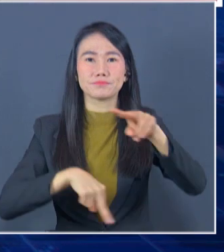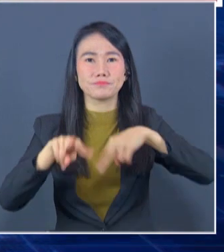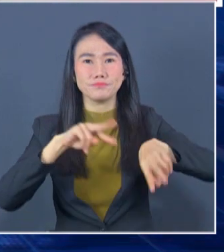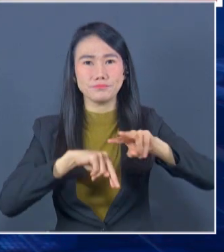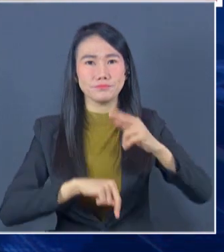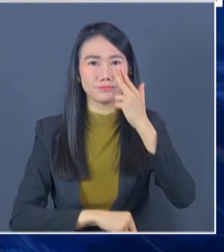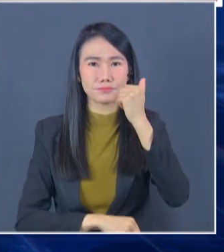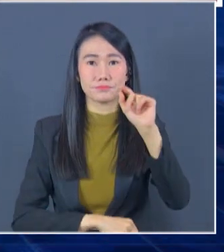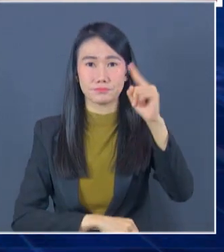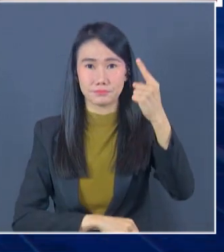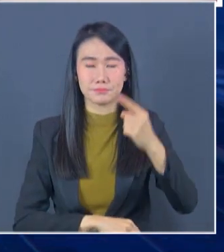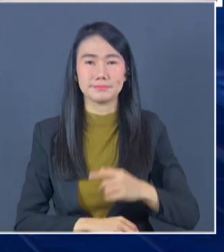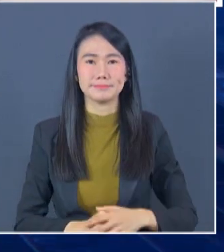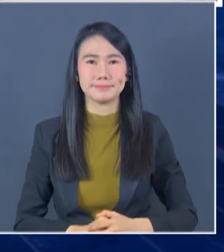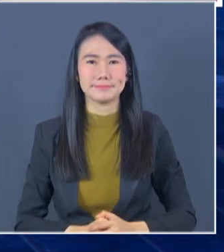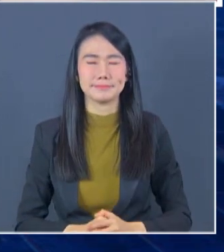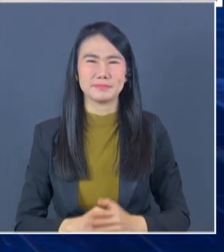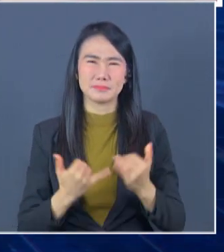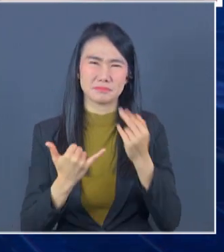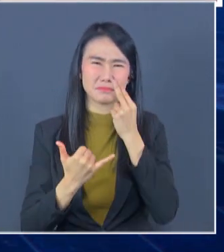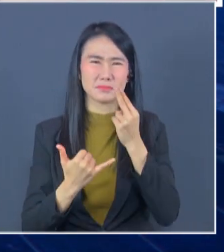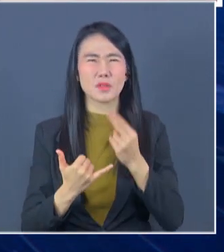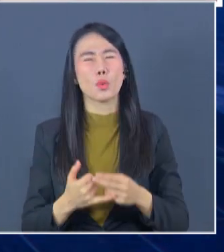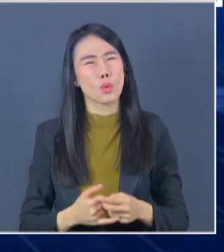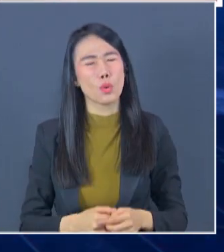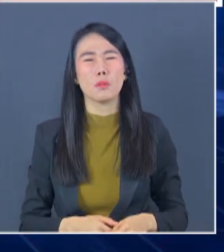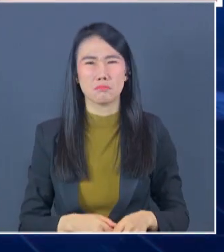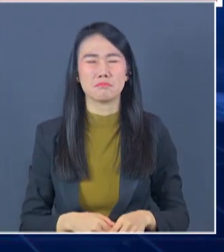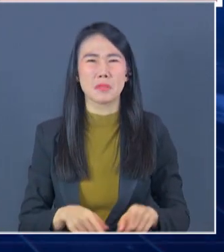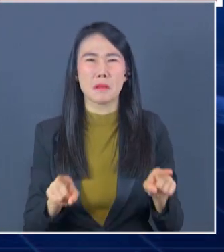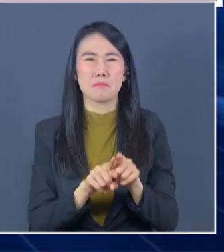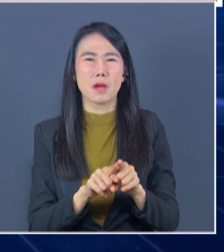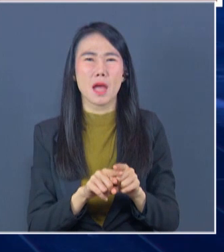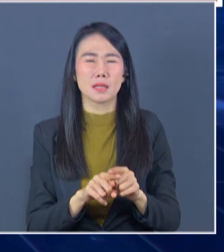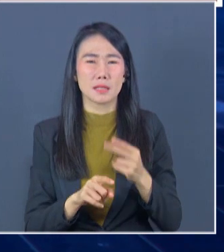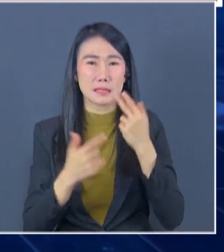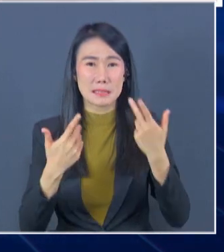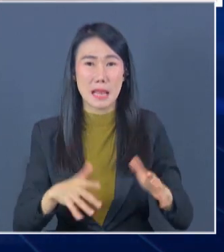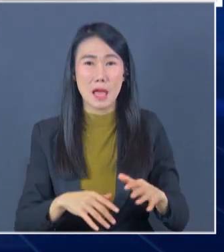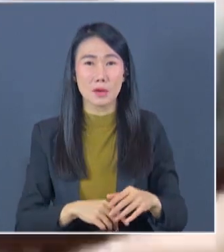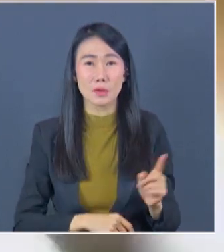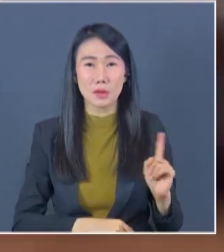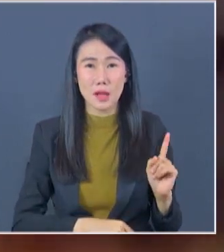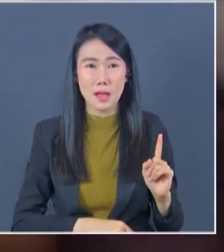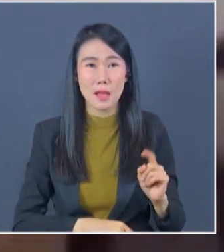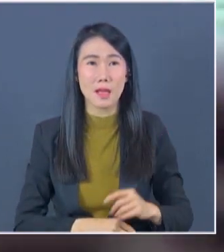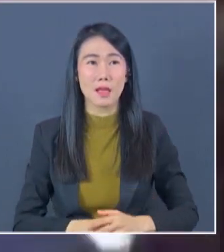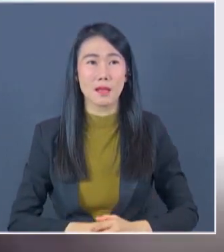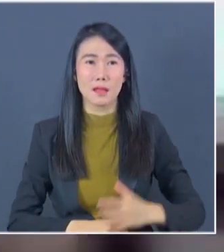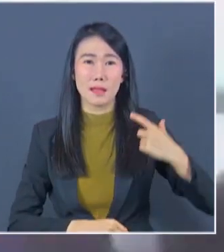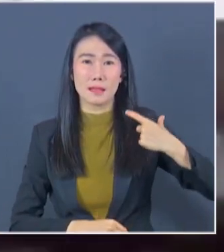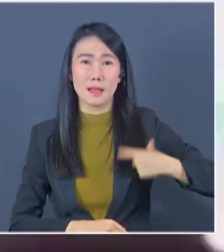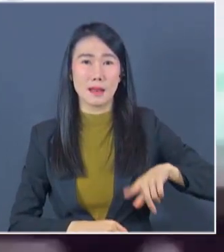ครับแต่ดูแล้วเรื่องนี้ไม่จบง่ายๆครับคุณผู้ชมครับเพราะว่าต่อมาไม่ได้จบเท่านั้นทน